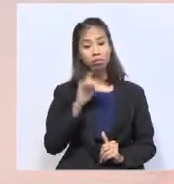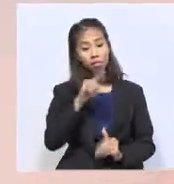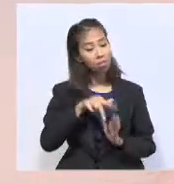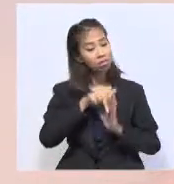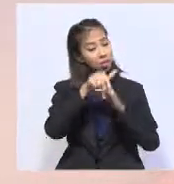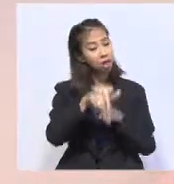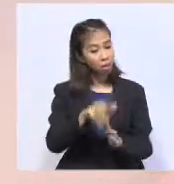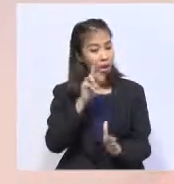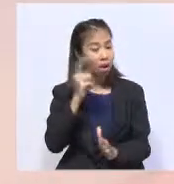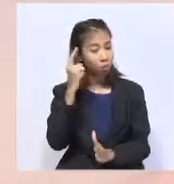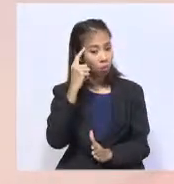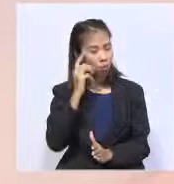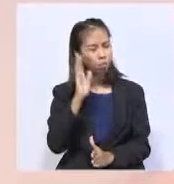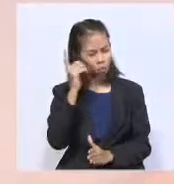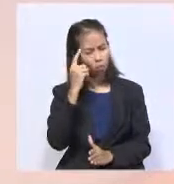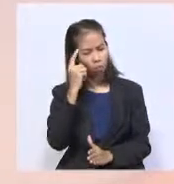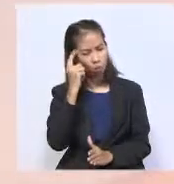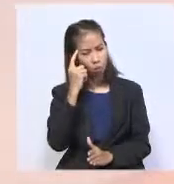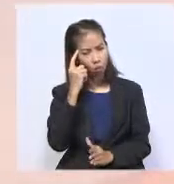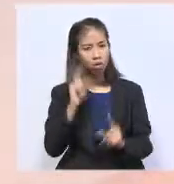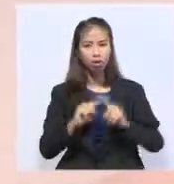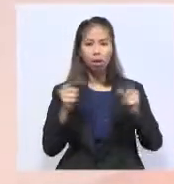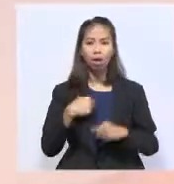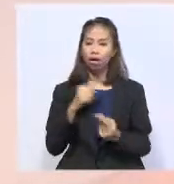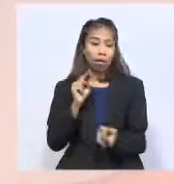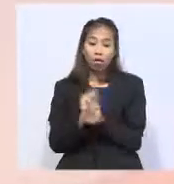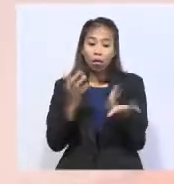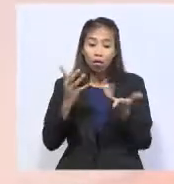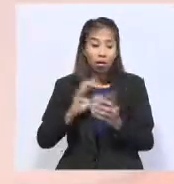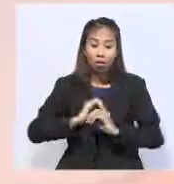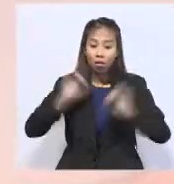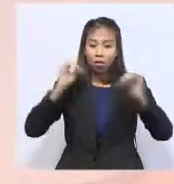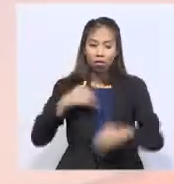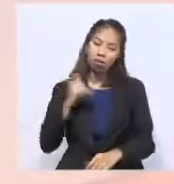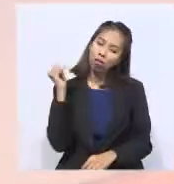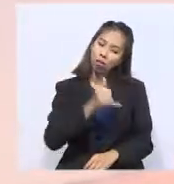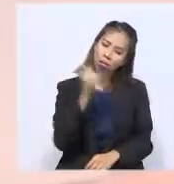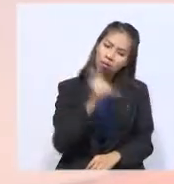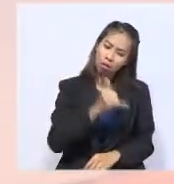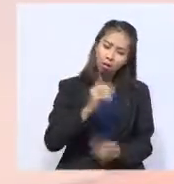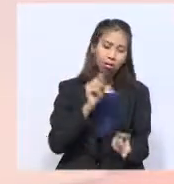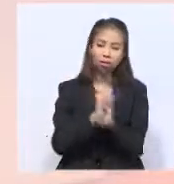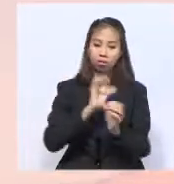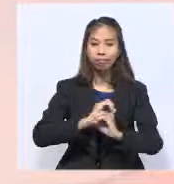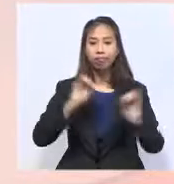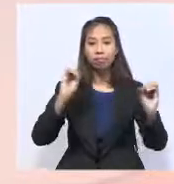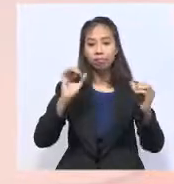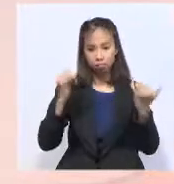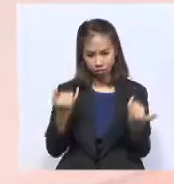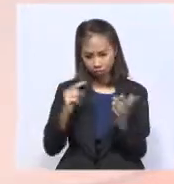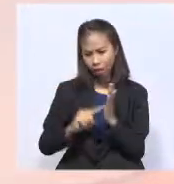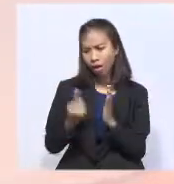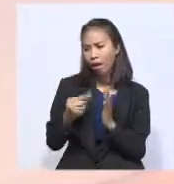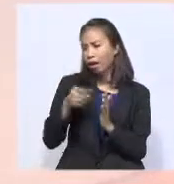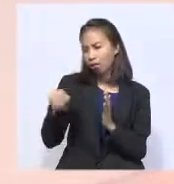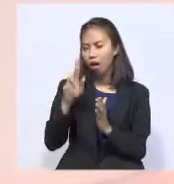อนนี้ก็ทราบเพียงเล็กน้อยอ่ะนะแต่ผมไม่เคยเจอไงมากี่ครั้งกี่ครั้งก็ไม่เคยเจอเพิ่งจะเจอคราวนี้แหละ